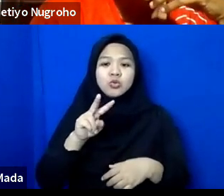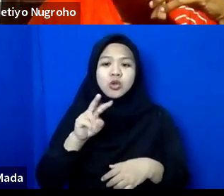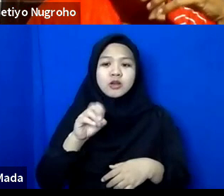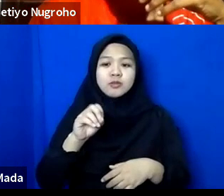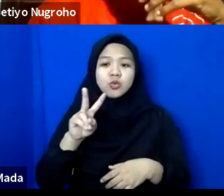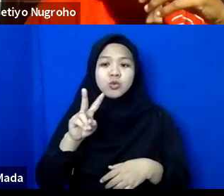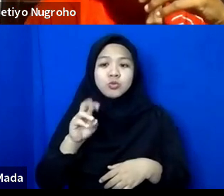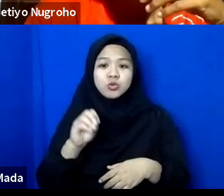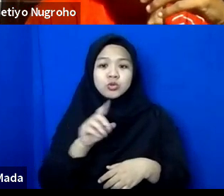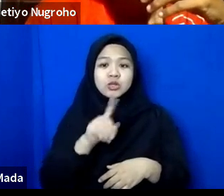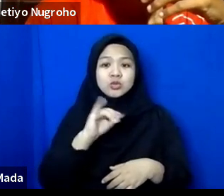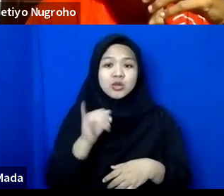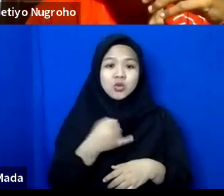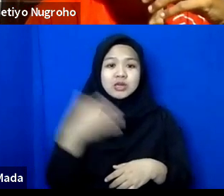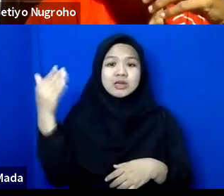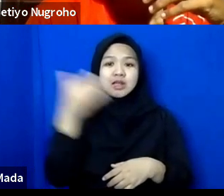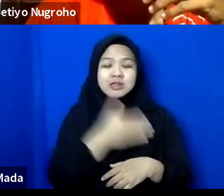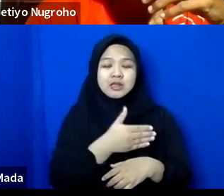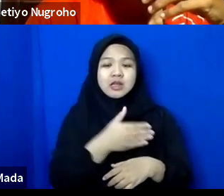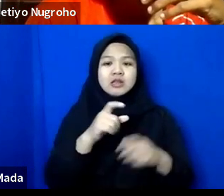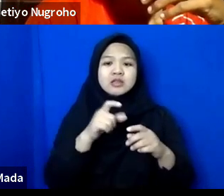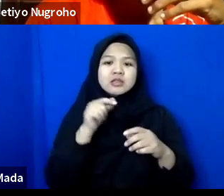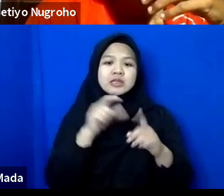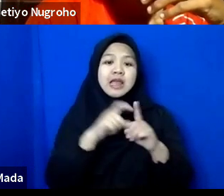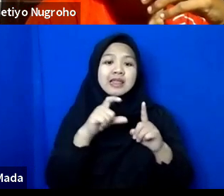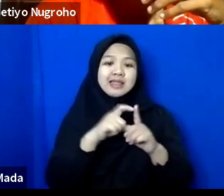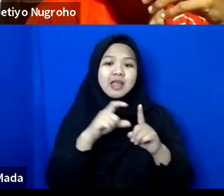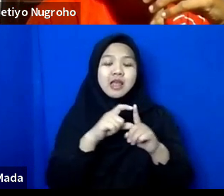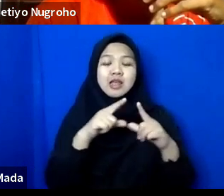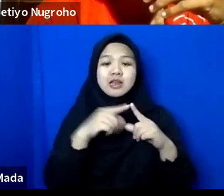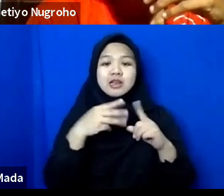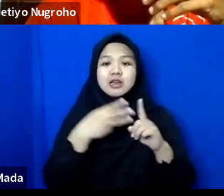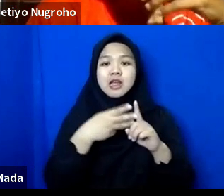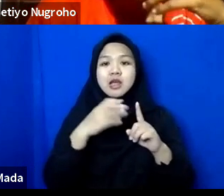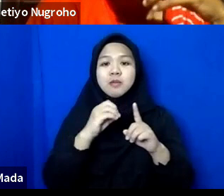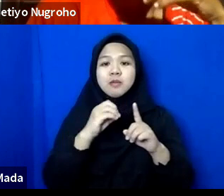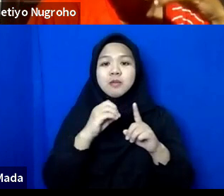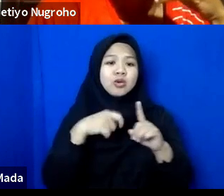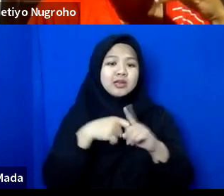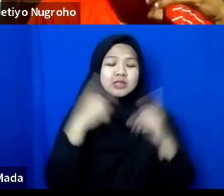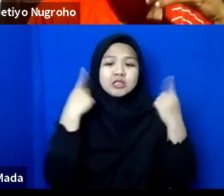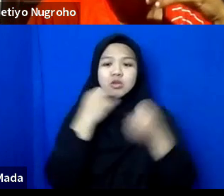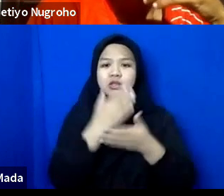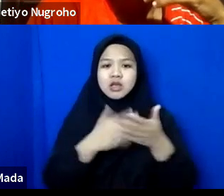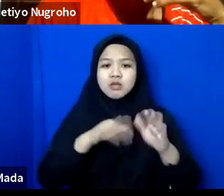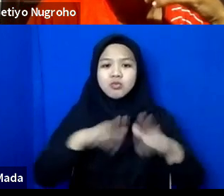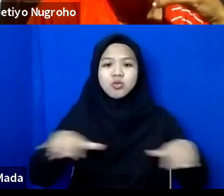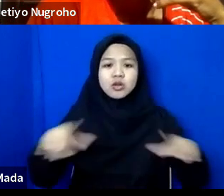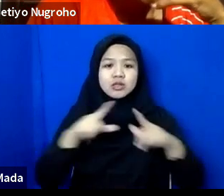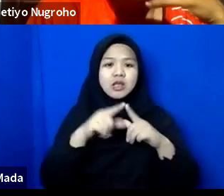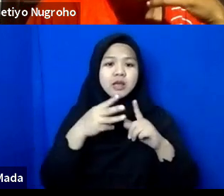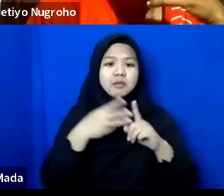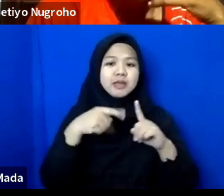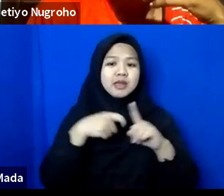2021 Januari datang dapur di Jawa Tengah murid di SD yang murid ABK